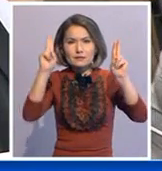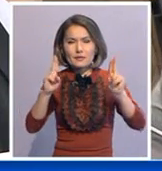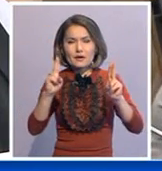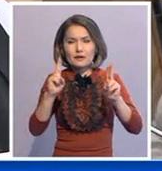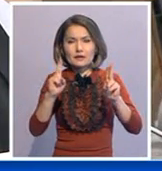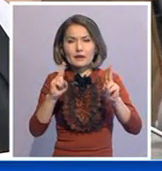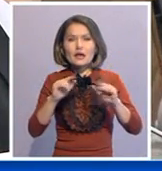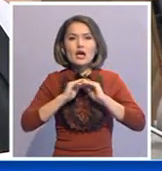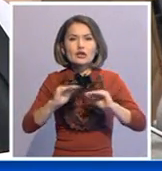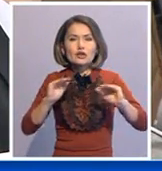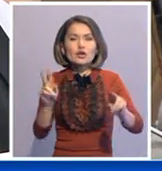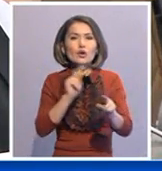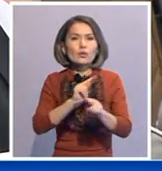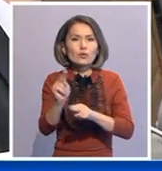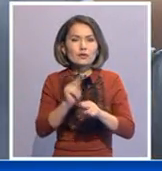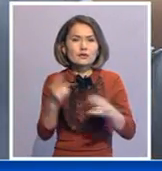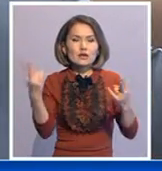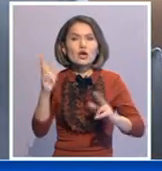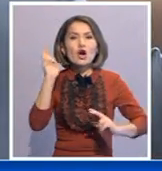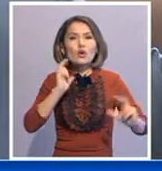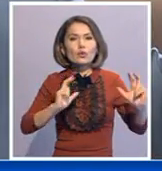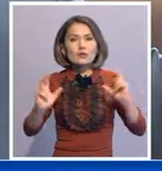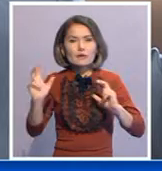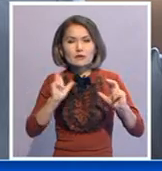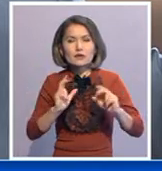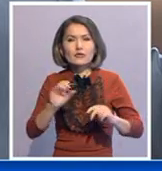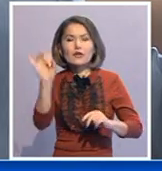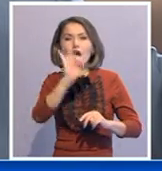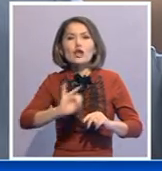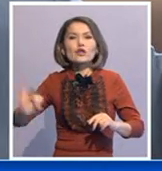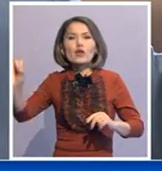да оқытуымыз керек. Жоғарғы оқу орындарының тарих